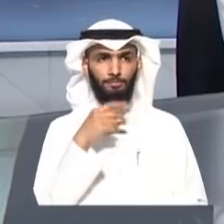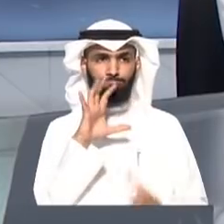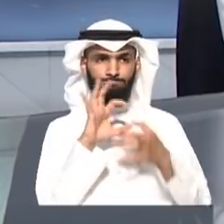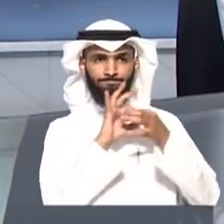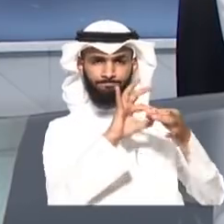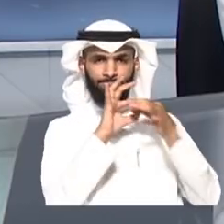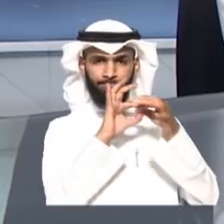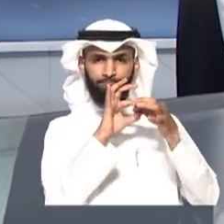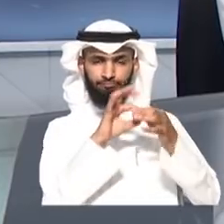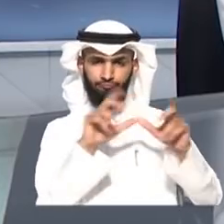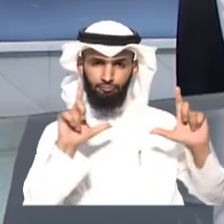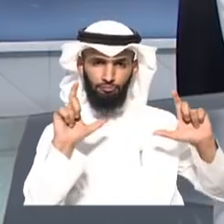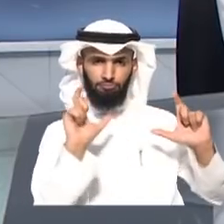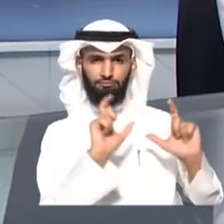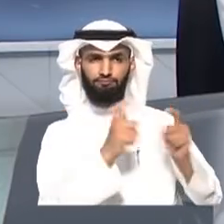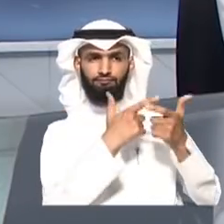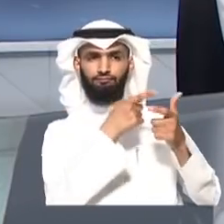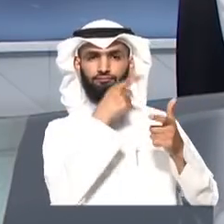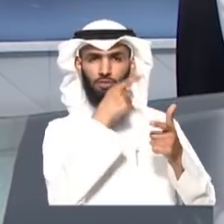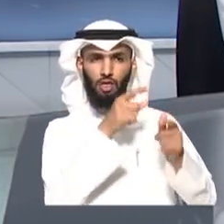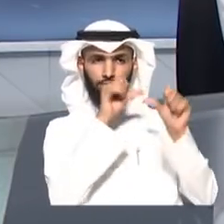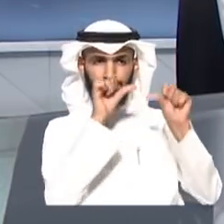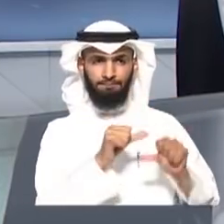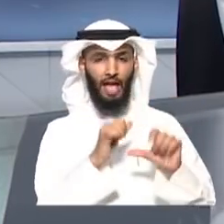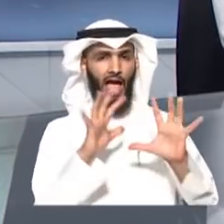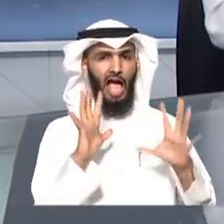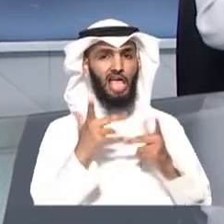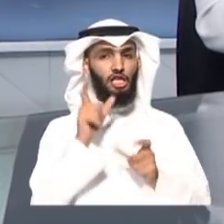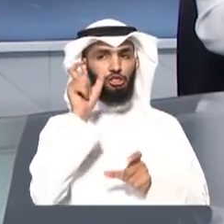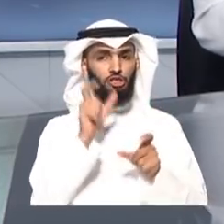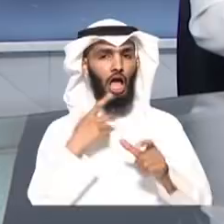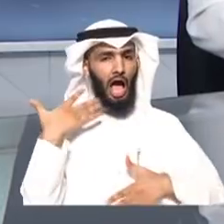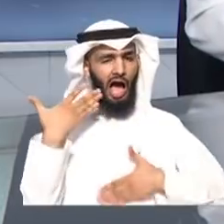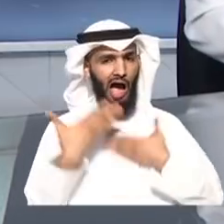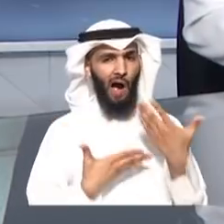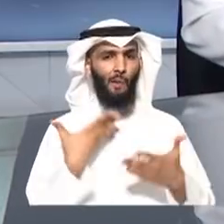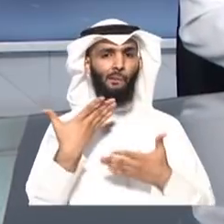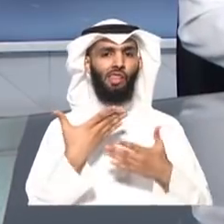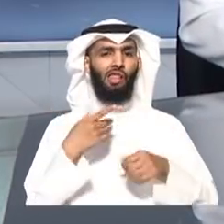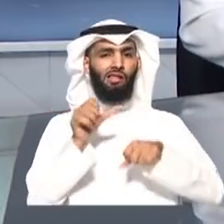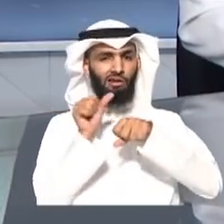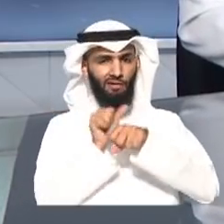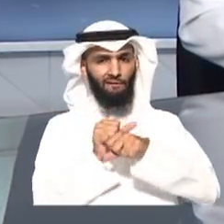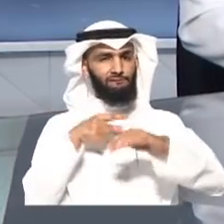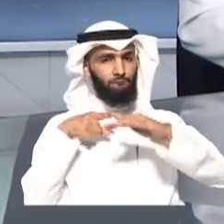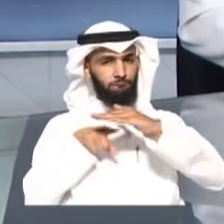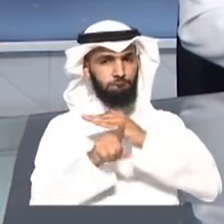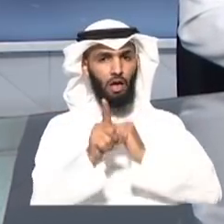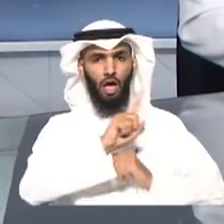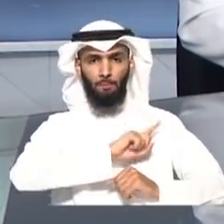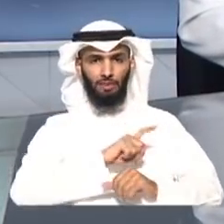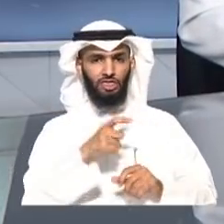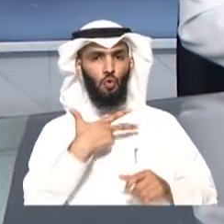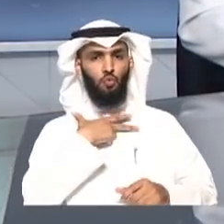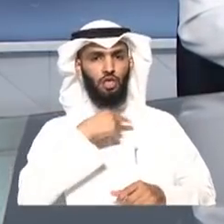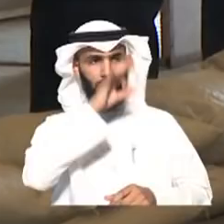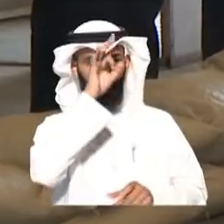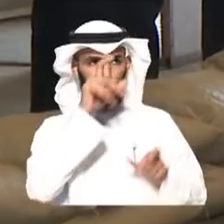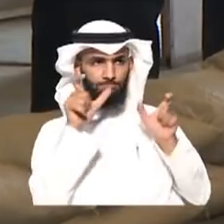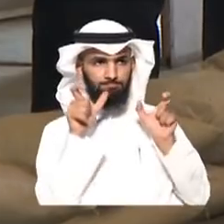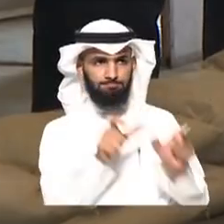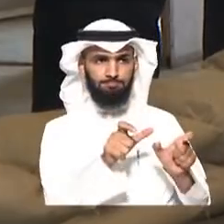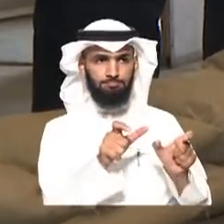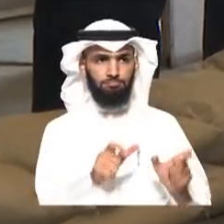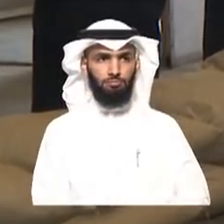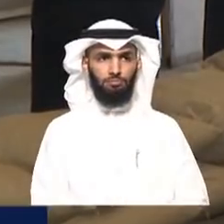مستمرة في تكثيف العمل وإحباط أي محاولة لتهريب المواد المخدرة وكذلك الممنوعات.